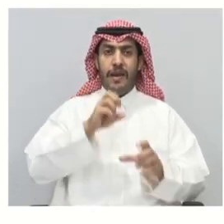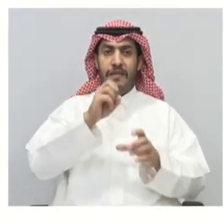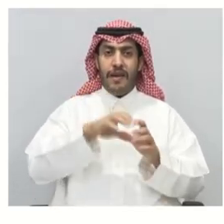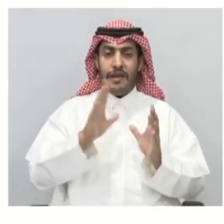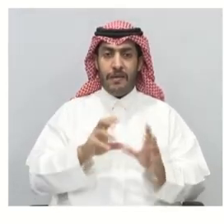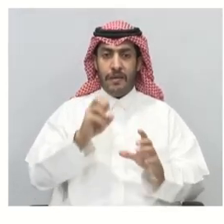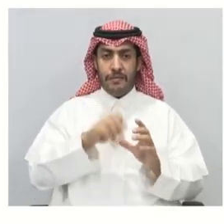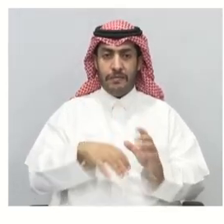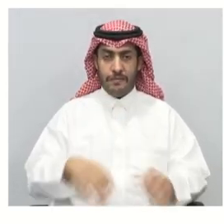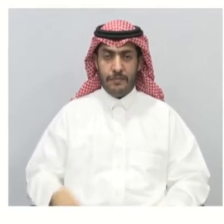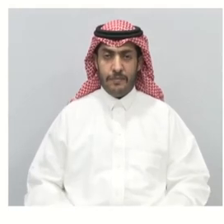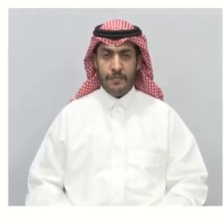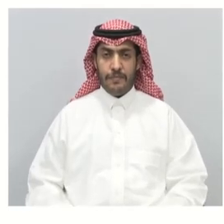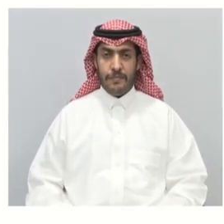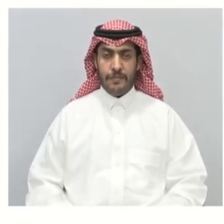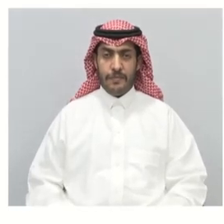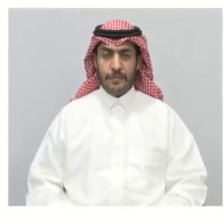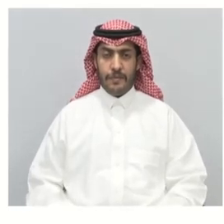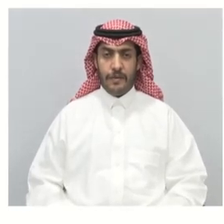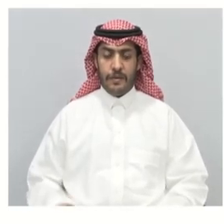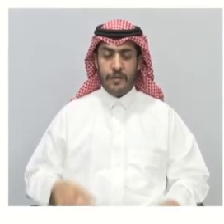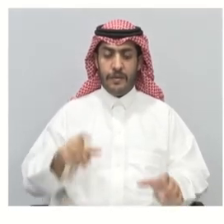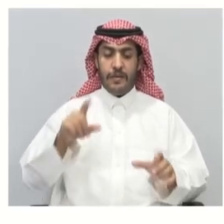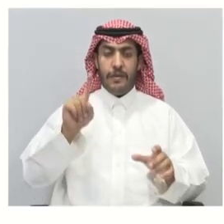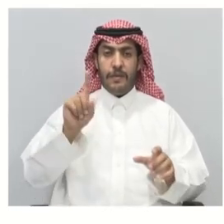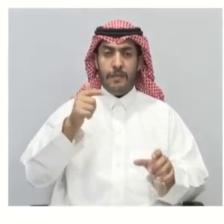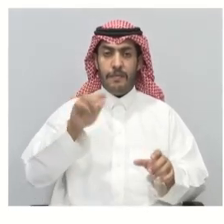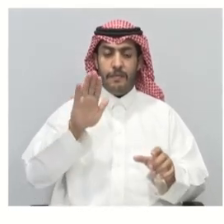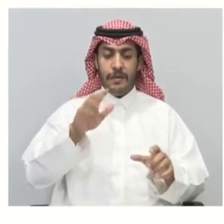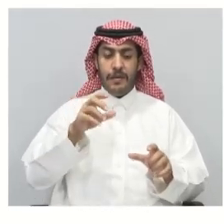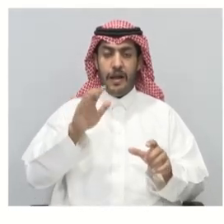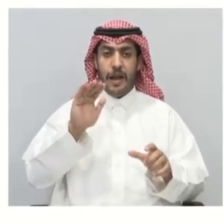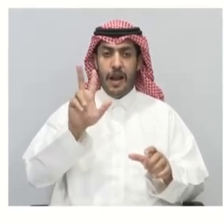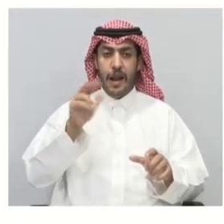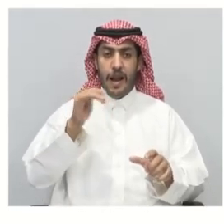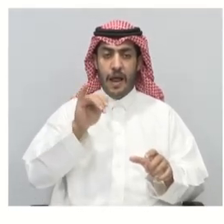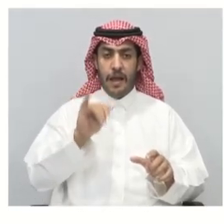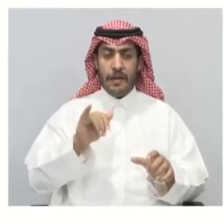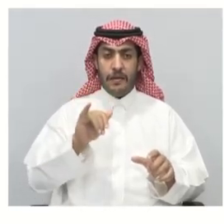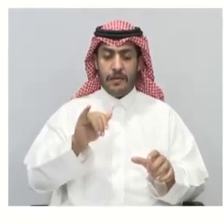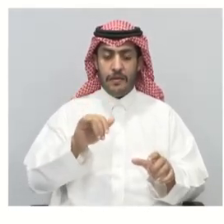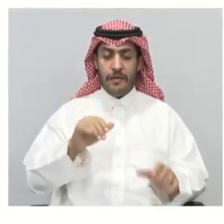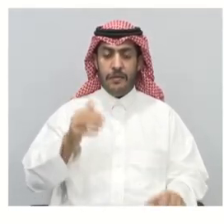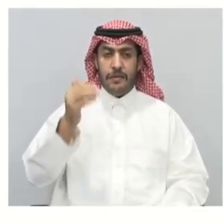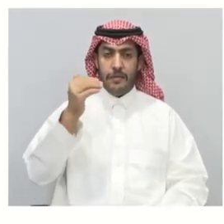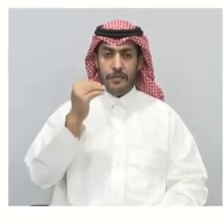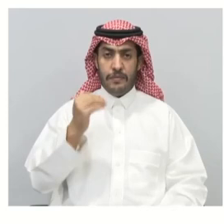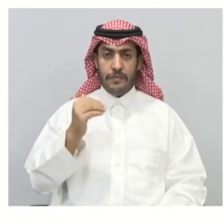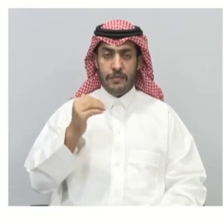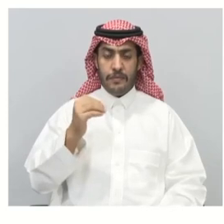جمله طبعا هنا سناتي سنذكر مثلا اركان هذه الجمله كذلك هنا نعمه صفه المرء